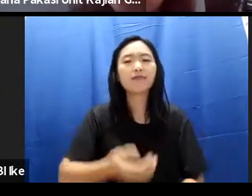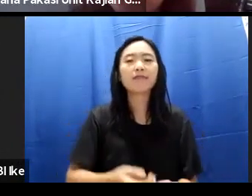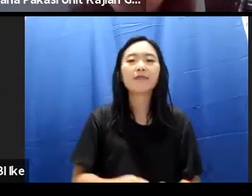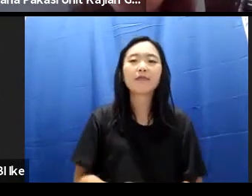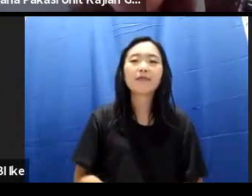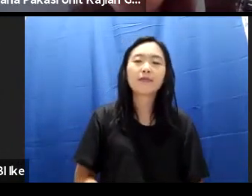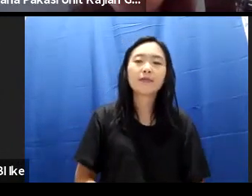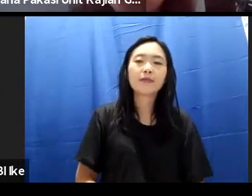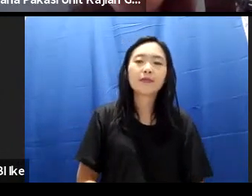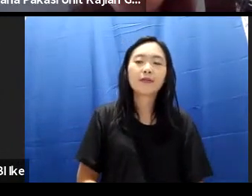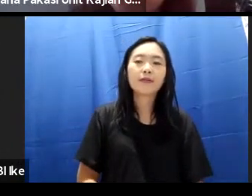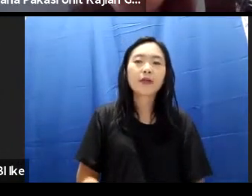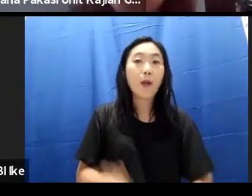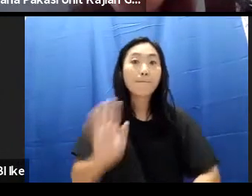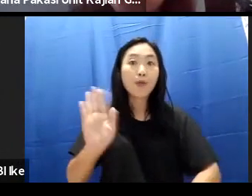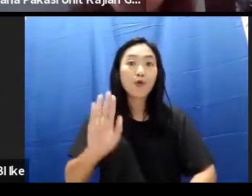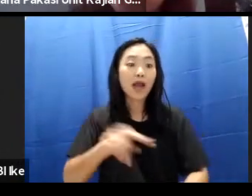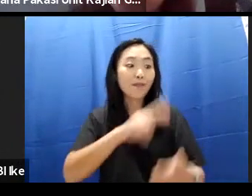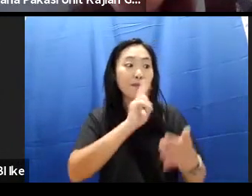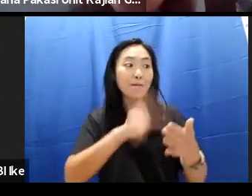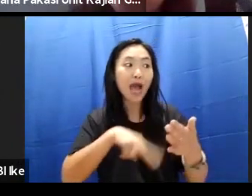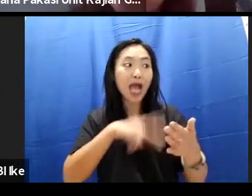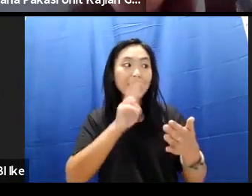membaca dan sebagainya, tetapi memang karena